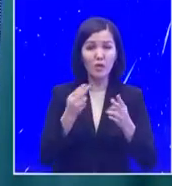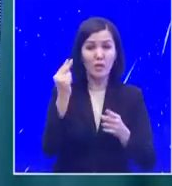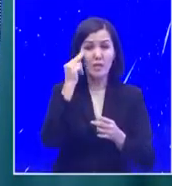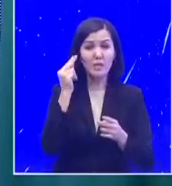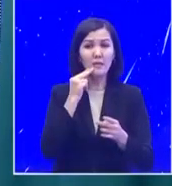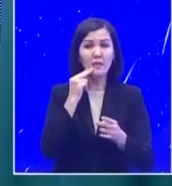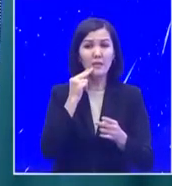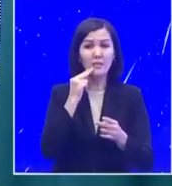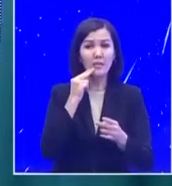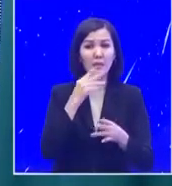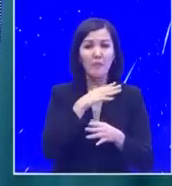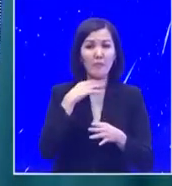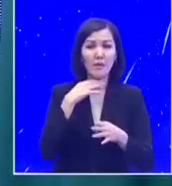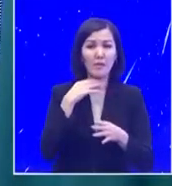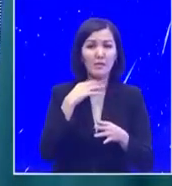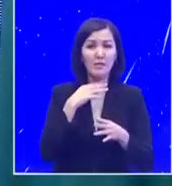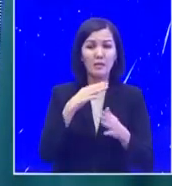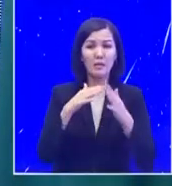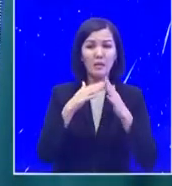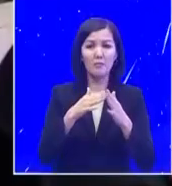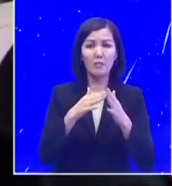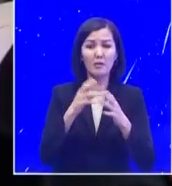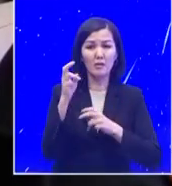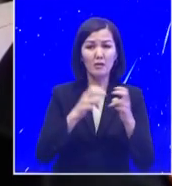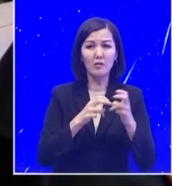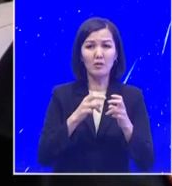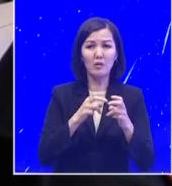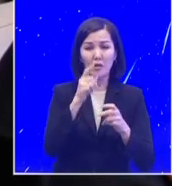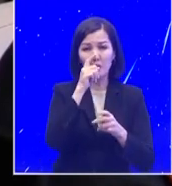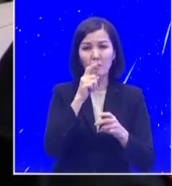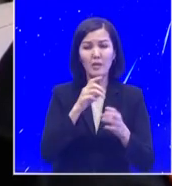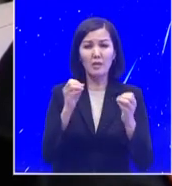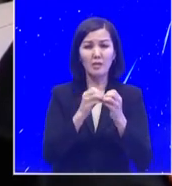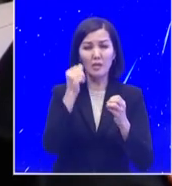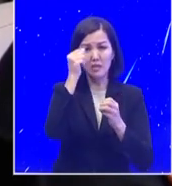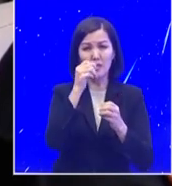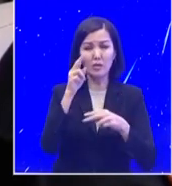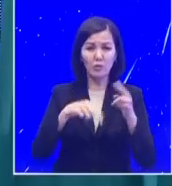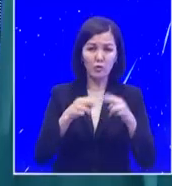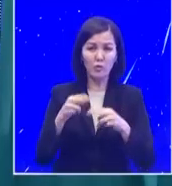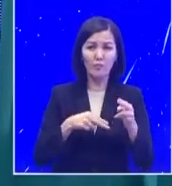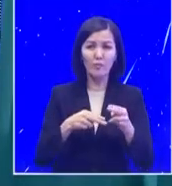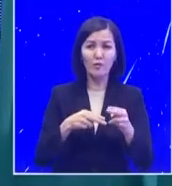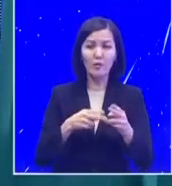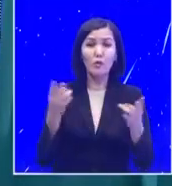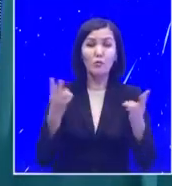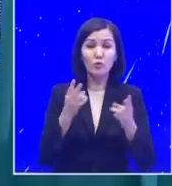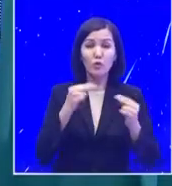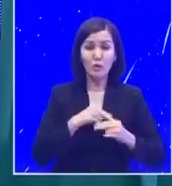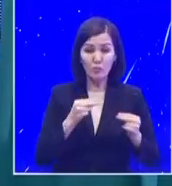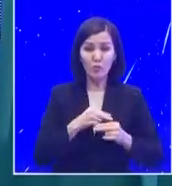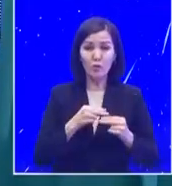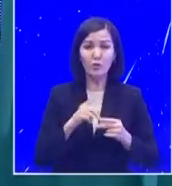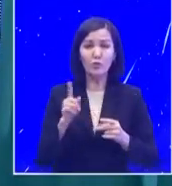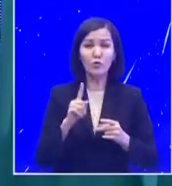китайцами вот этот мясокомбинат начали, он до сих пор непонятно. 10 лет строим мы его. Поэтому вот надо работать над тем,